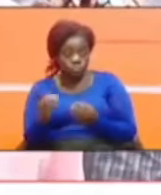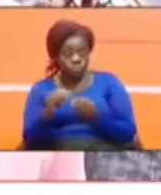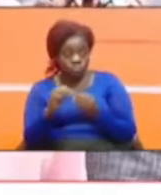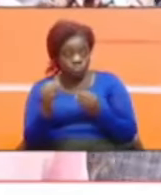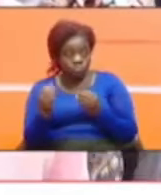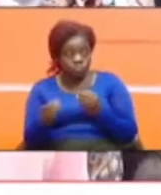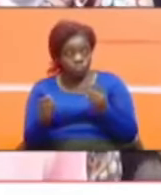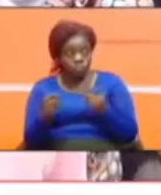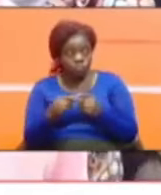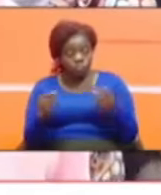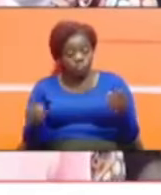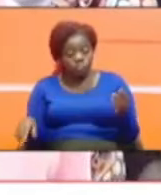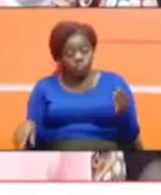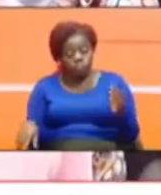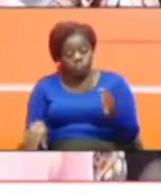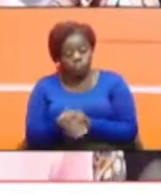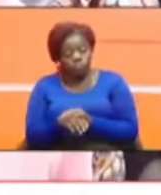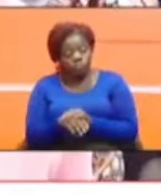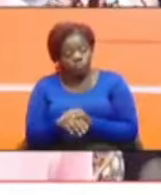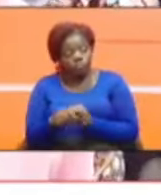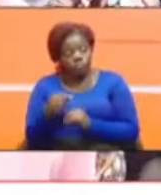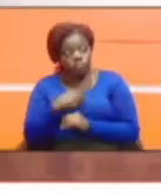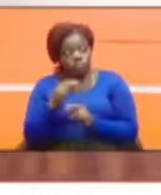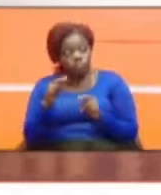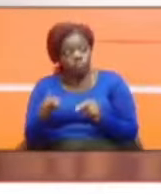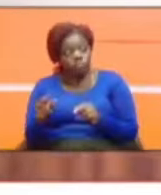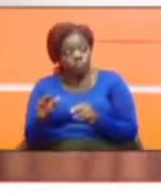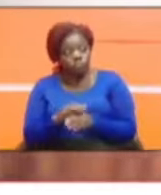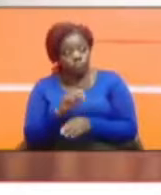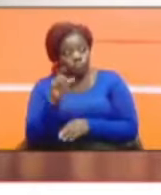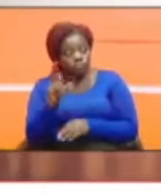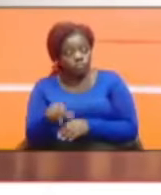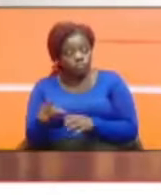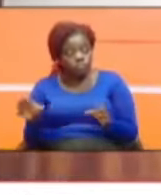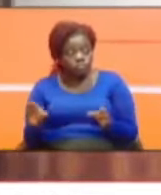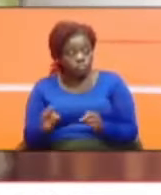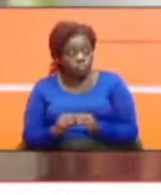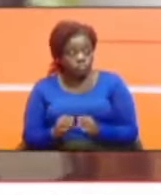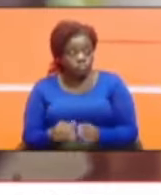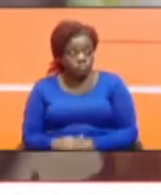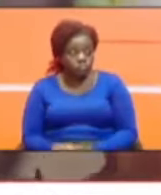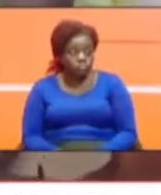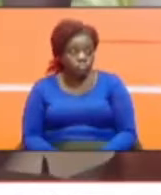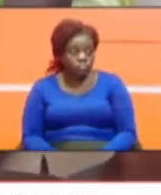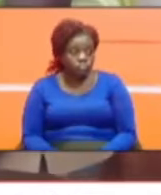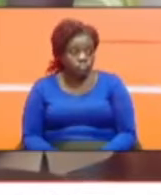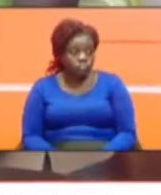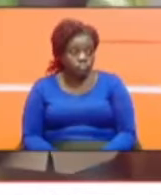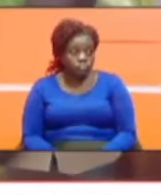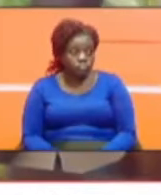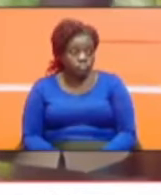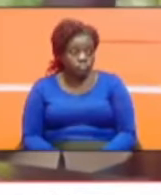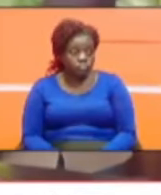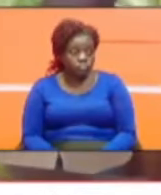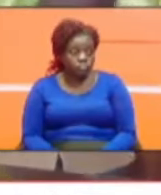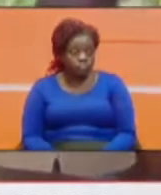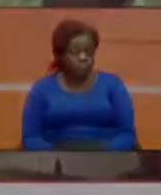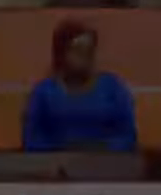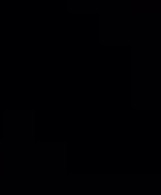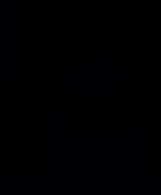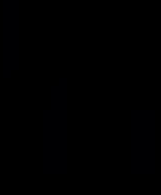we yeekubye omupiira n'agamba nze siri musuubuzi. Senfuma Joseph Innocent yakusakidde eggulire lino ku Bukedde